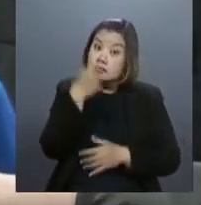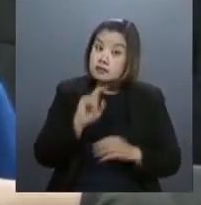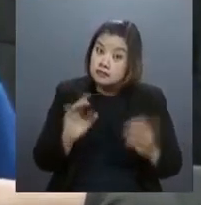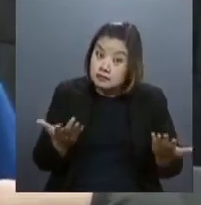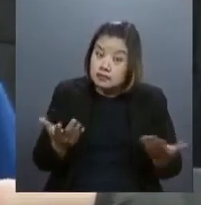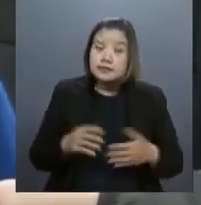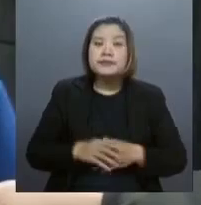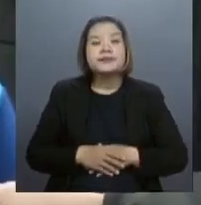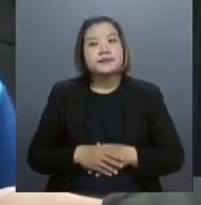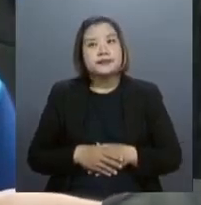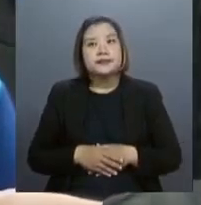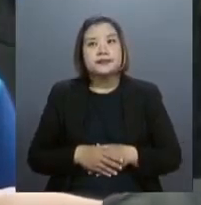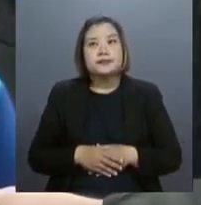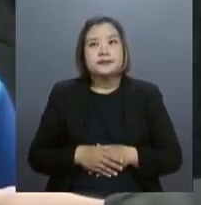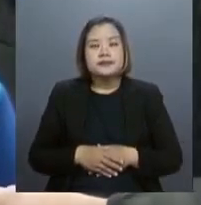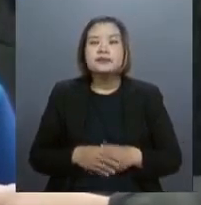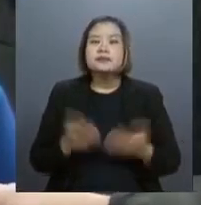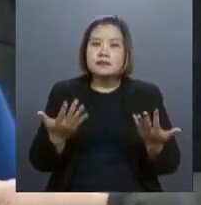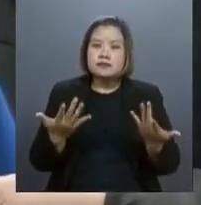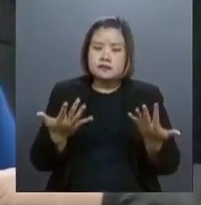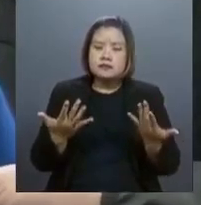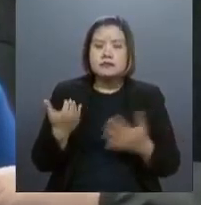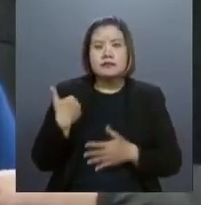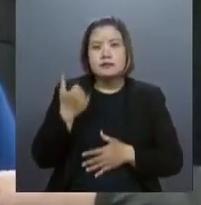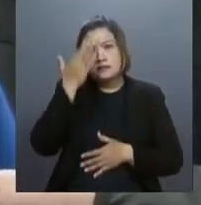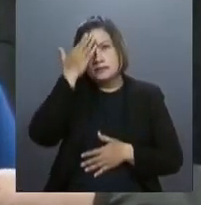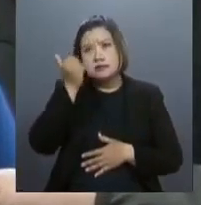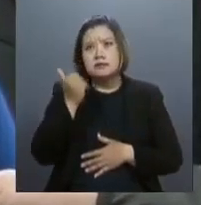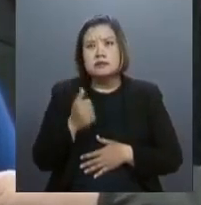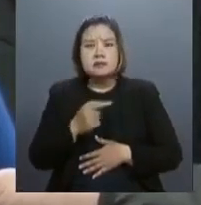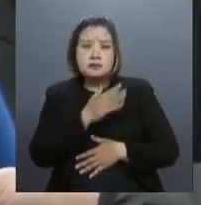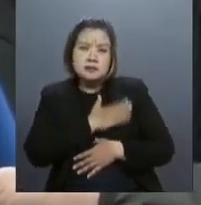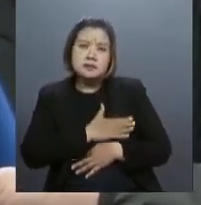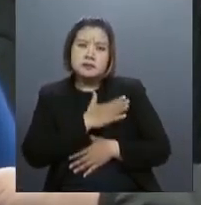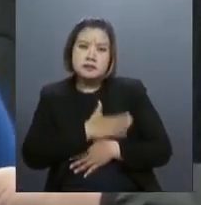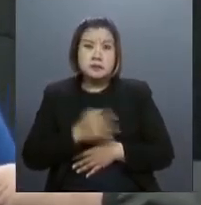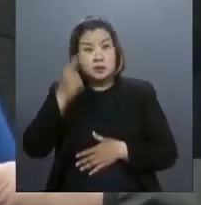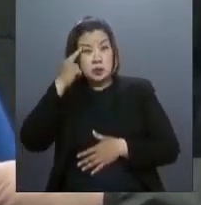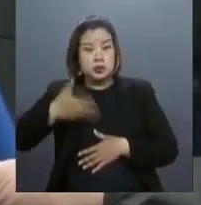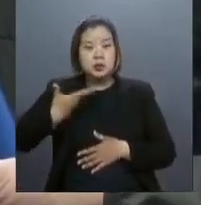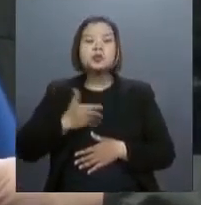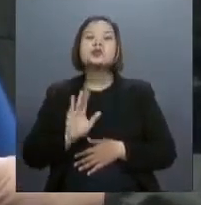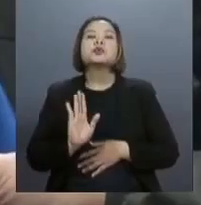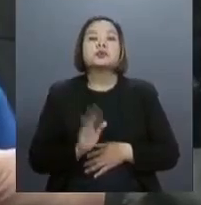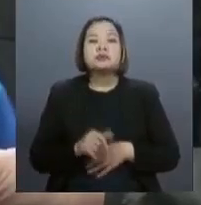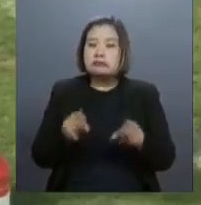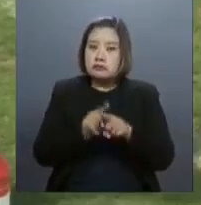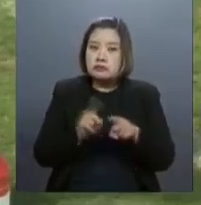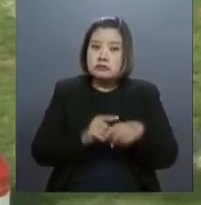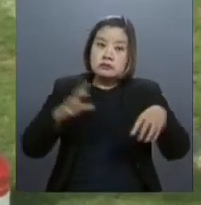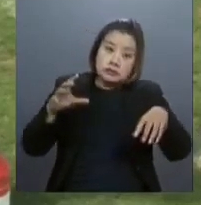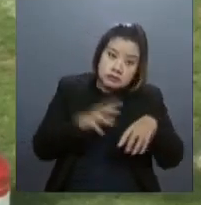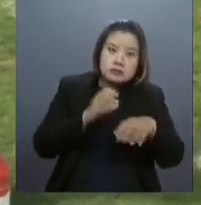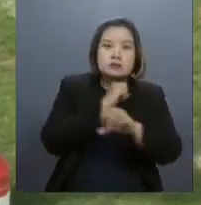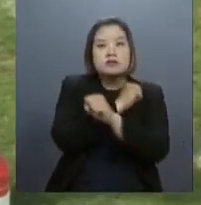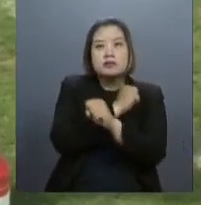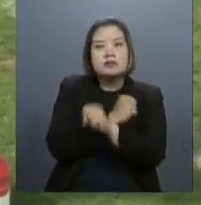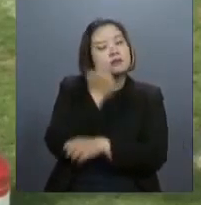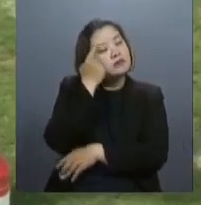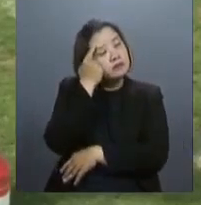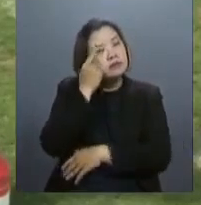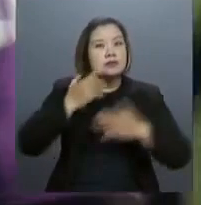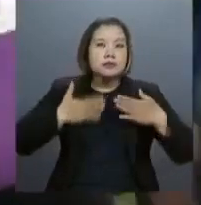ก็ต้องดูหน่อยนะครับว่าเพราะว่าเราไม่จำเป็นต้องผีผามนะครับฉะนั้นเราก็ทั้งลุกและรับด้วยกันนะครับ